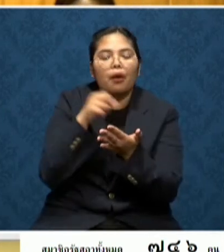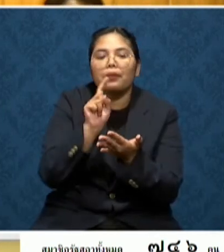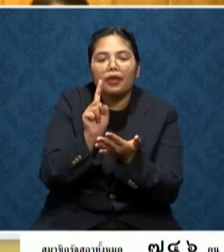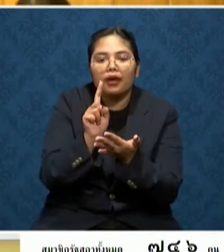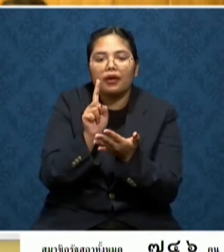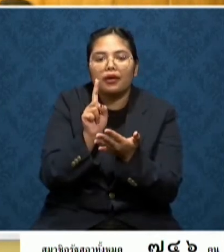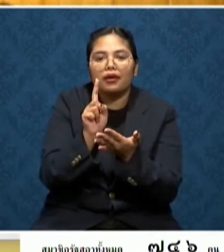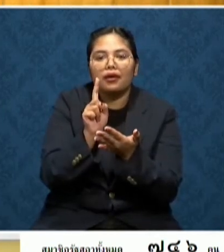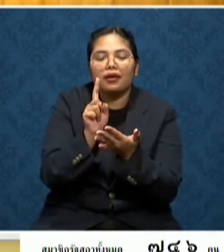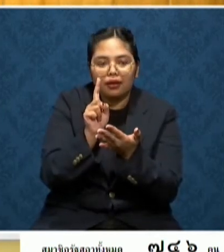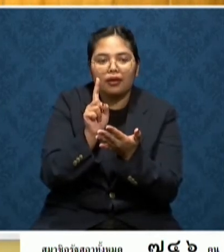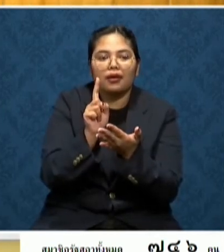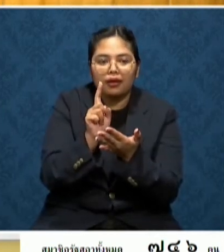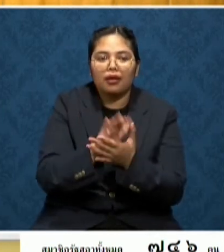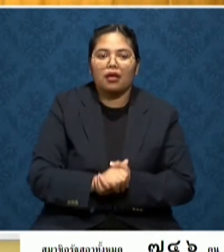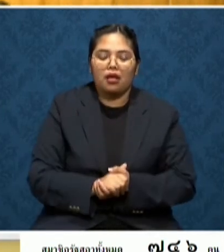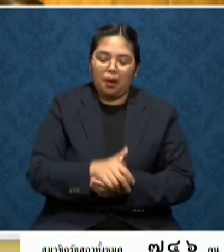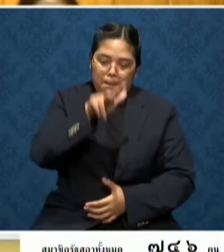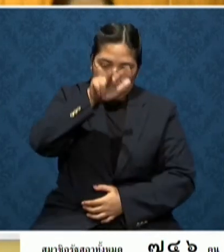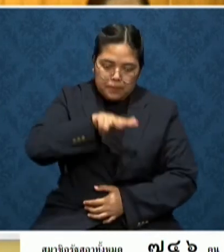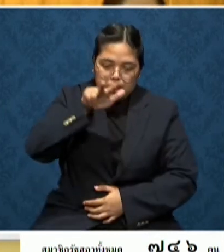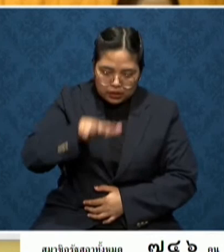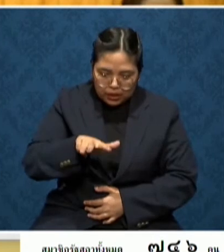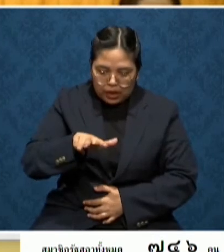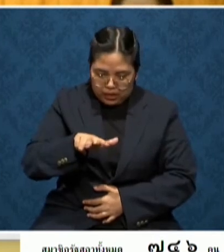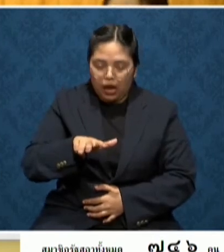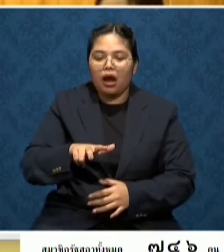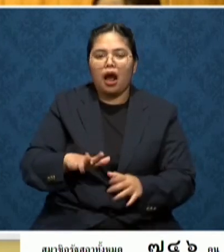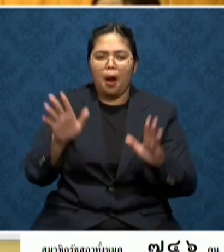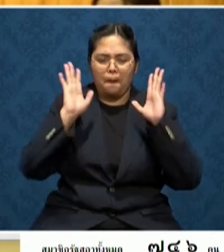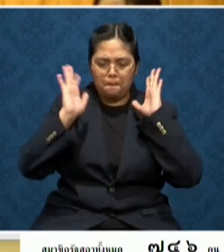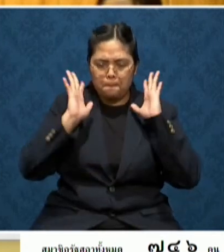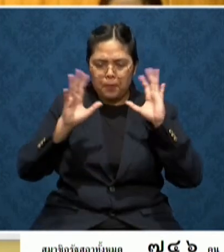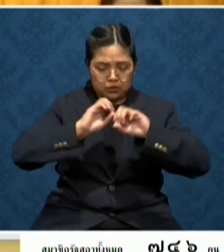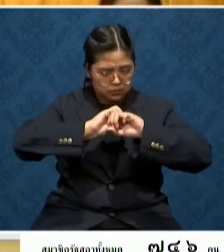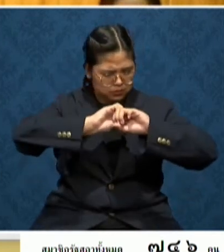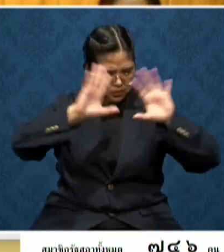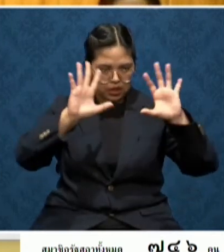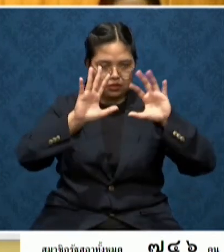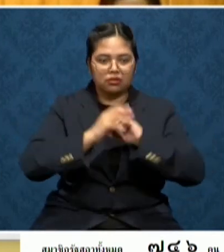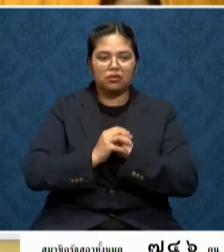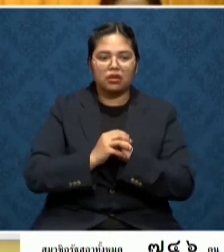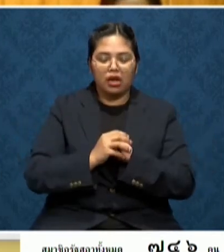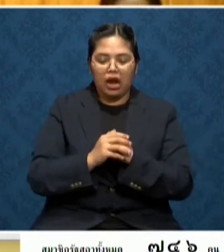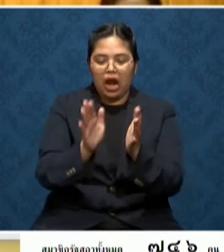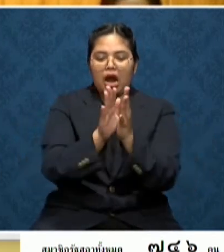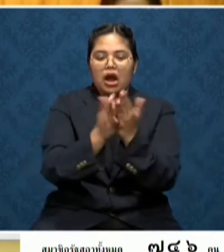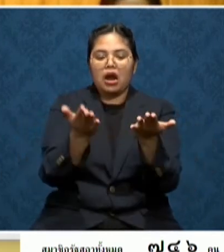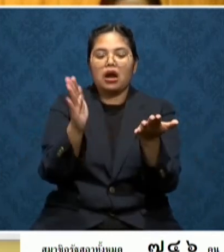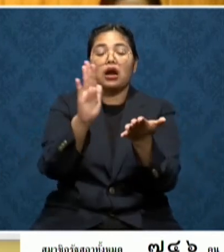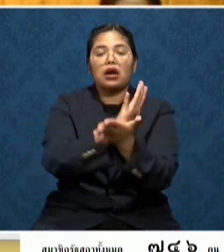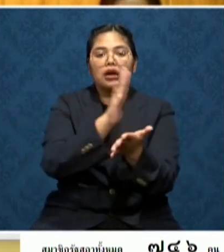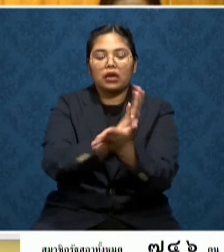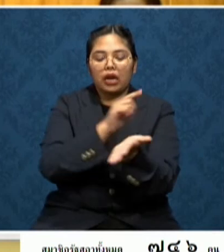ที่จริงทางพรรคเพื่อไทยได้แถลงไว้ชัดเจนและที่ชัดเจนที่สุดก็คือเอกสารที่ท่านชี้แจง